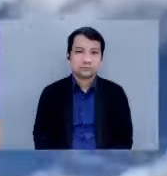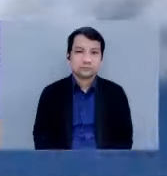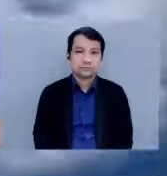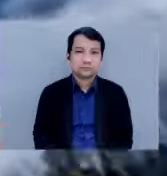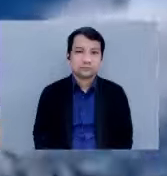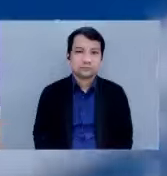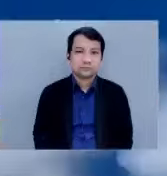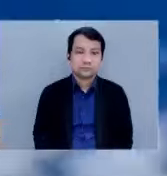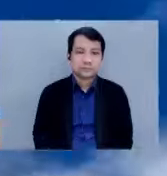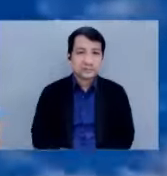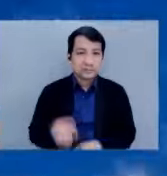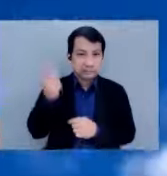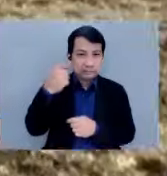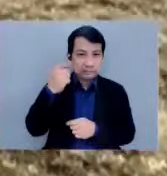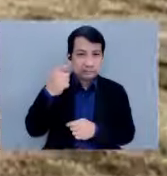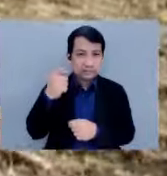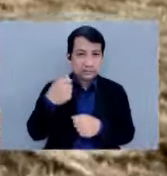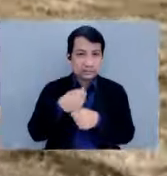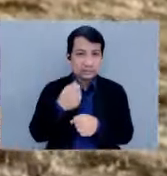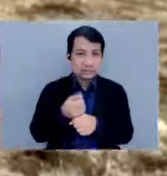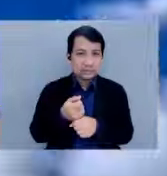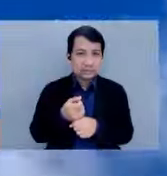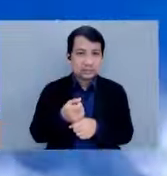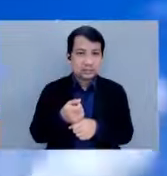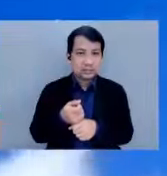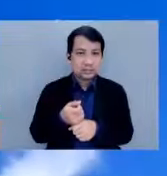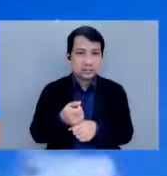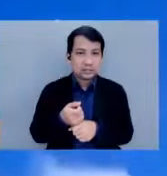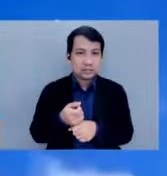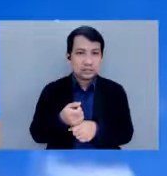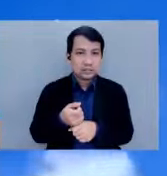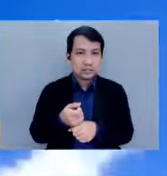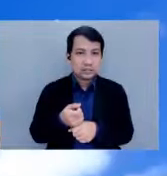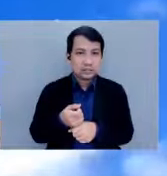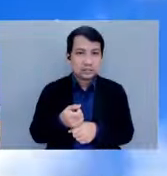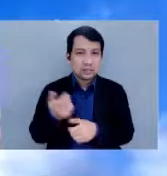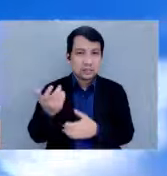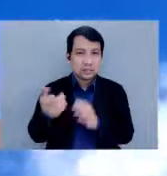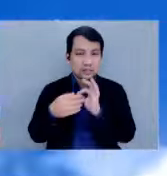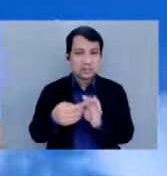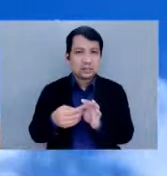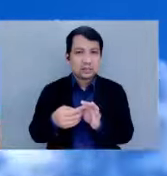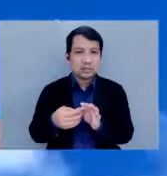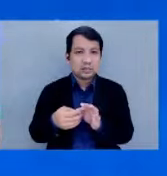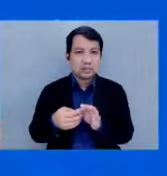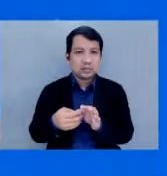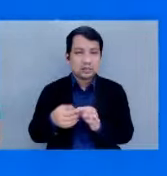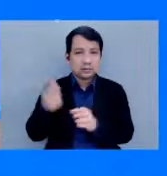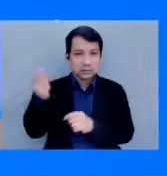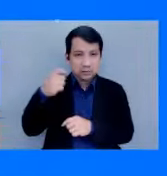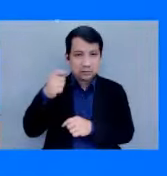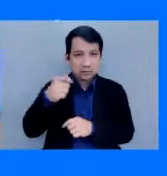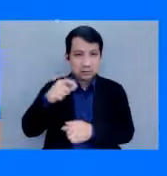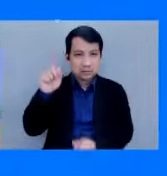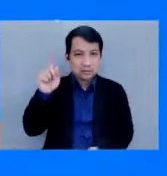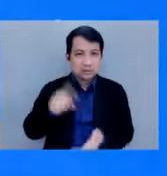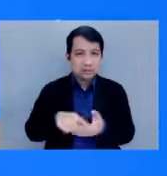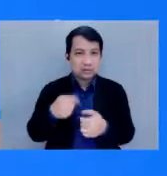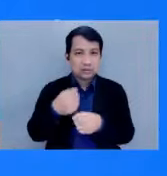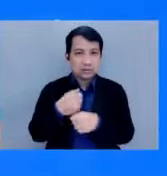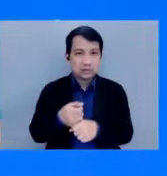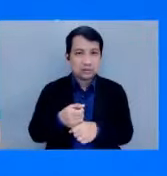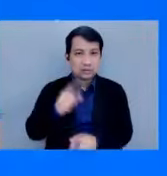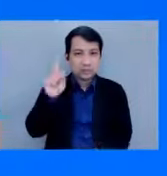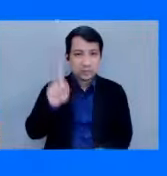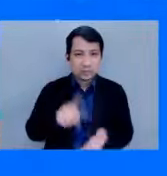Saranggola na gawa sa pera? Trending ngayon ang video na ito ng isang vlogger na nagpalipad ng saranggola na gawa sa 1,000